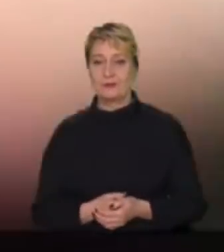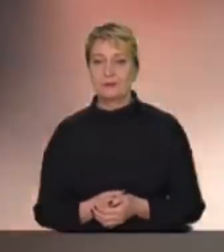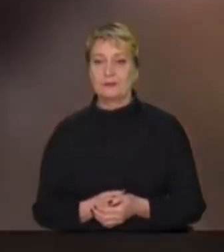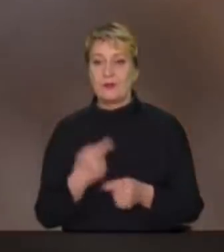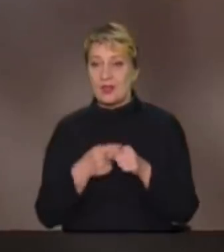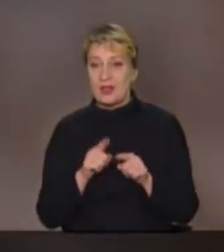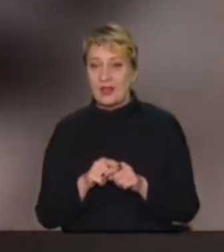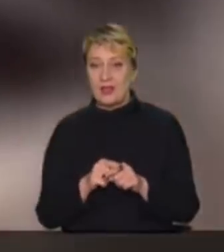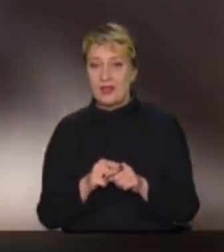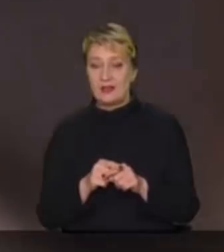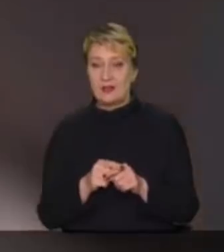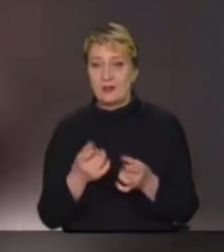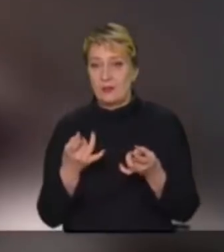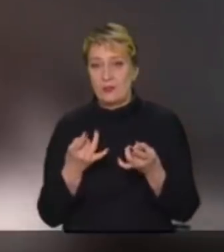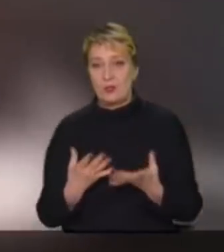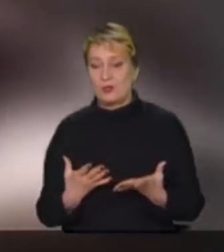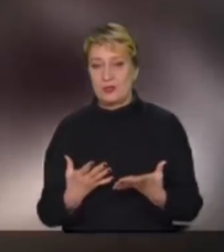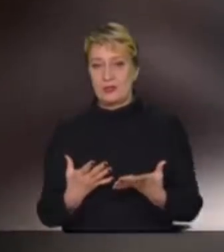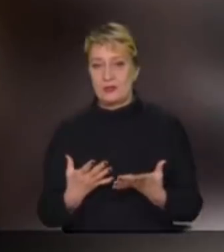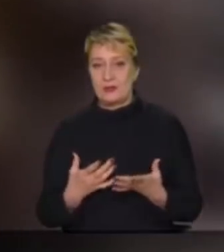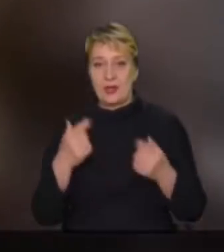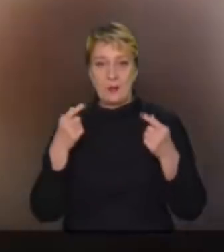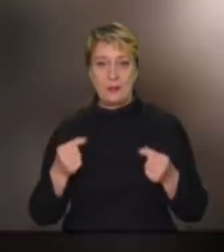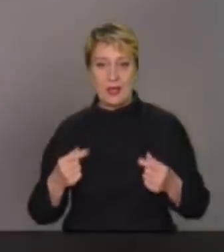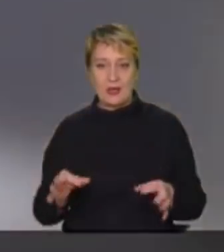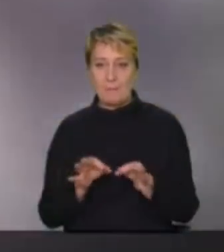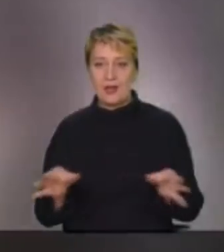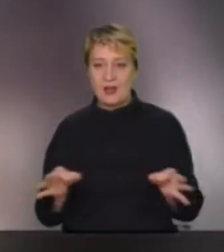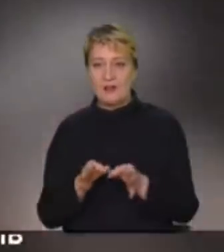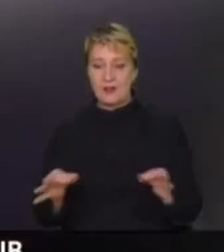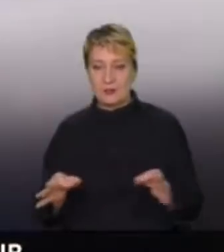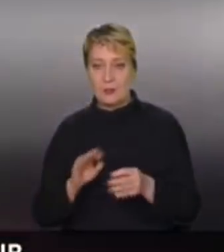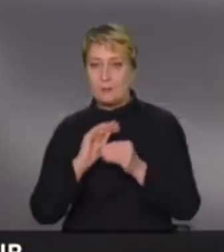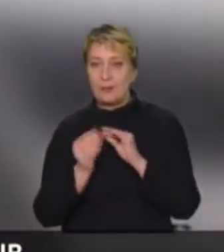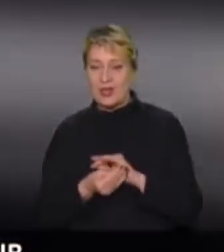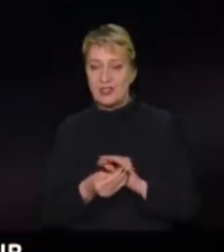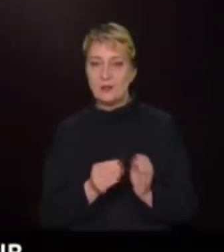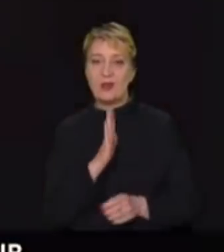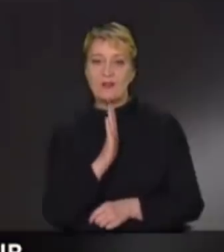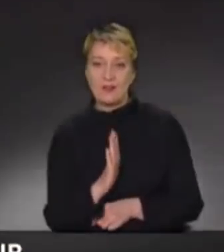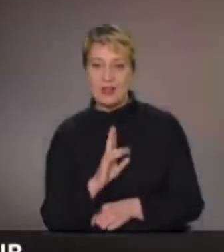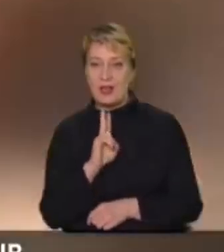это всего лишь 6 человек. Целый пакет проводов. Прячем в КамАЗ.